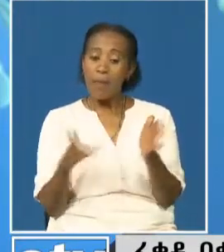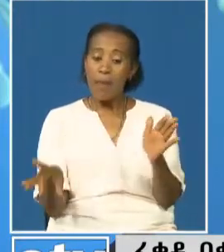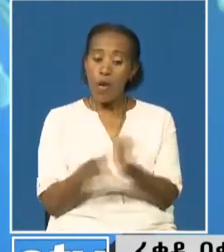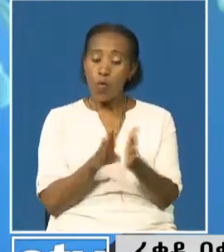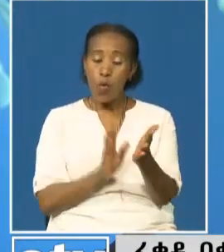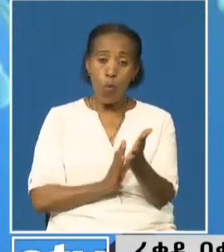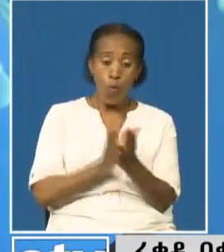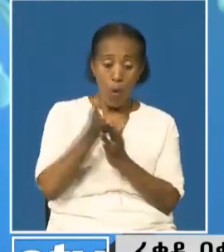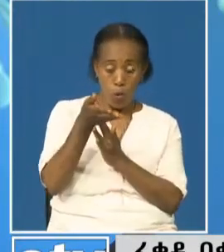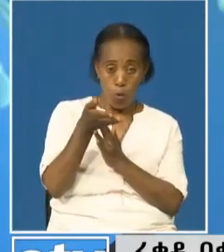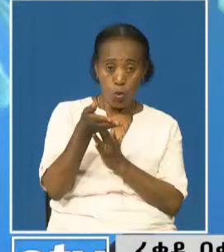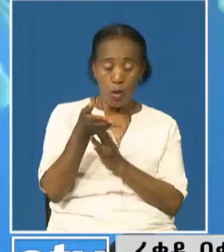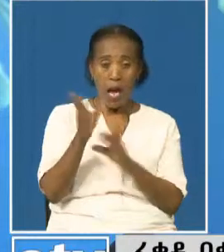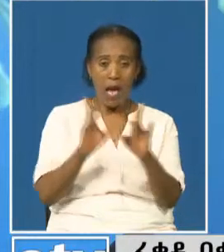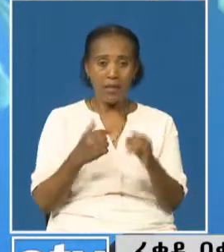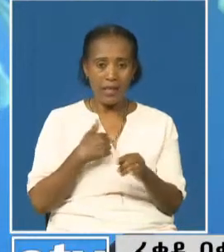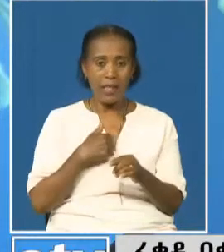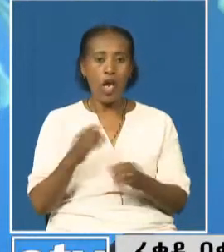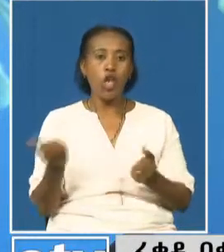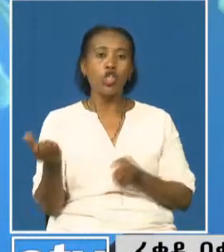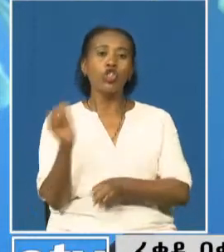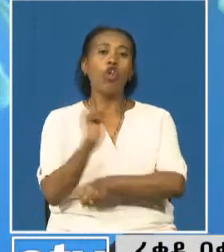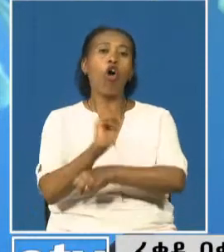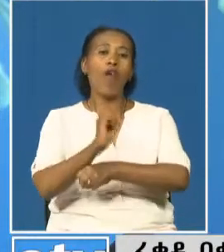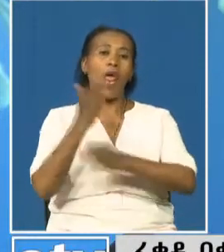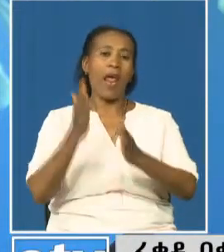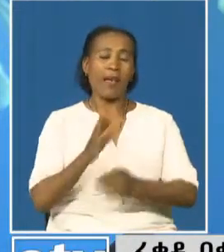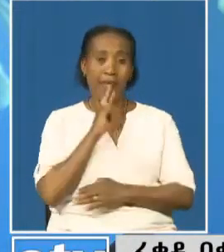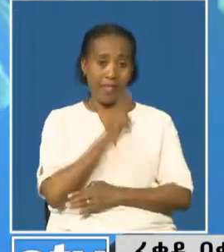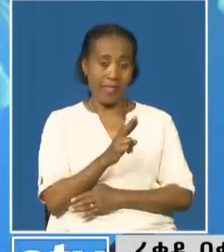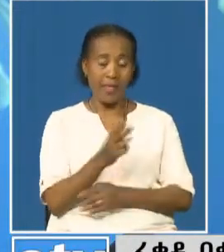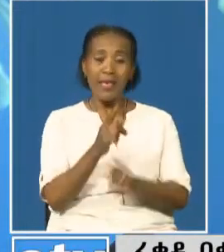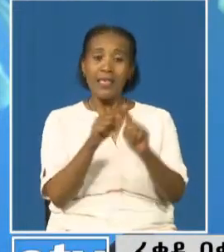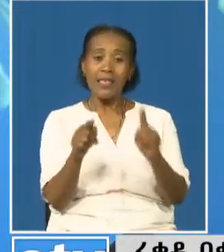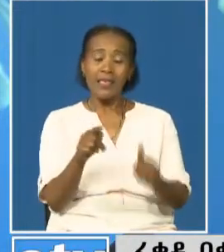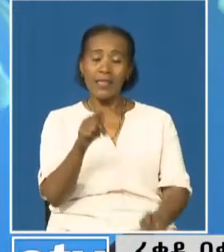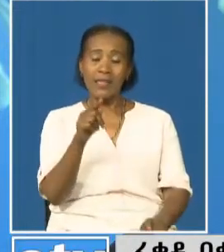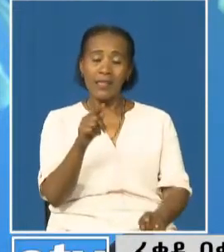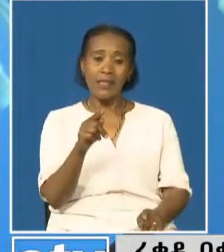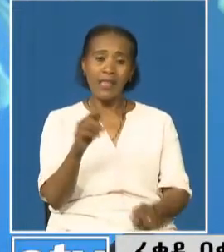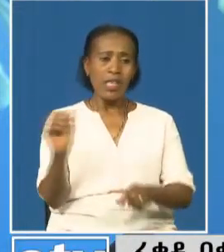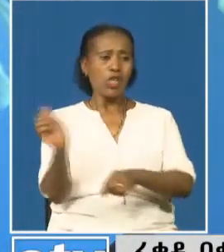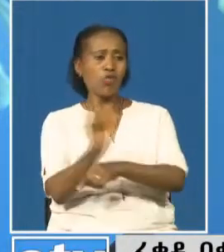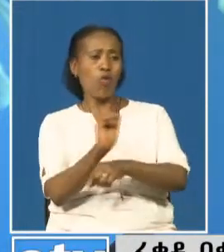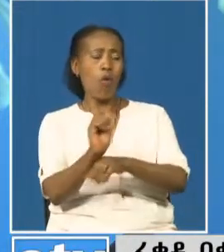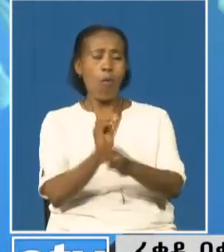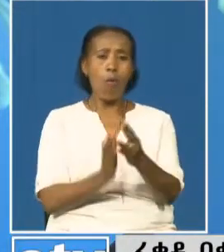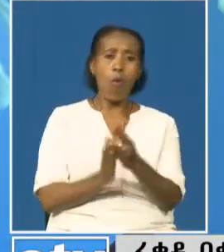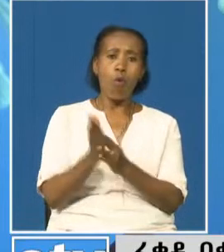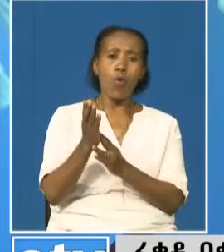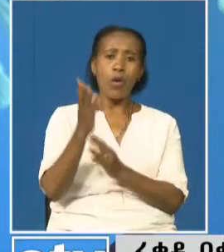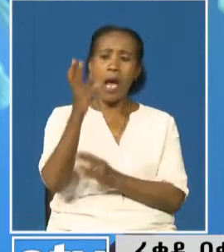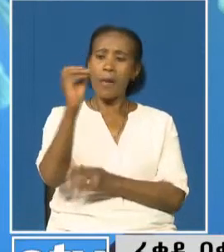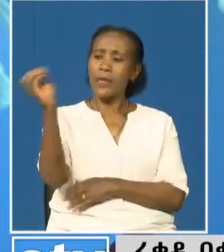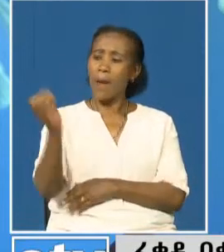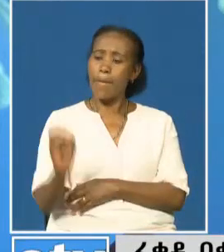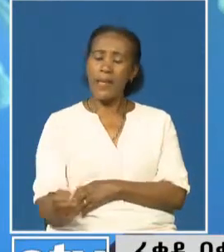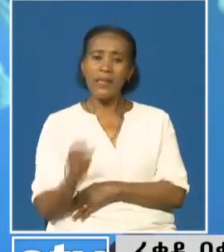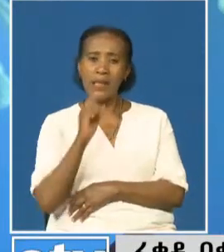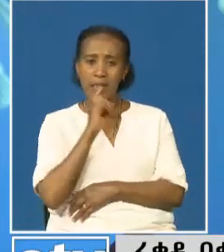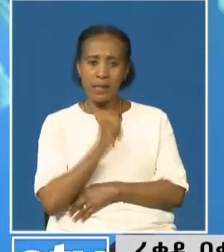በኩልም እንትን አድርጎ አሁን እኔ ሾፌር ነኝ፣ ግን በህዝብ በተሽከርካሪ በኩል 50%